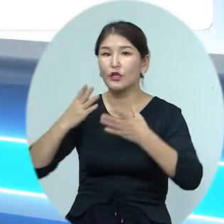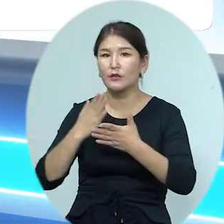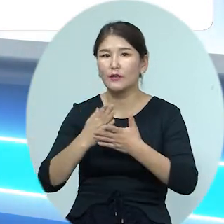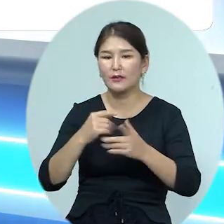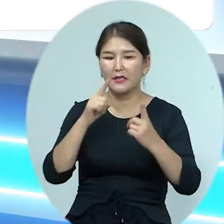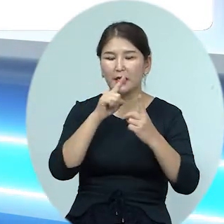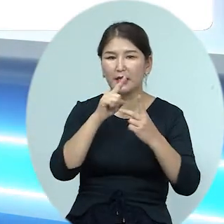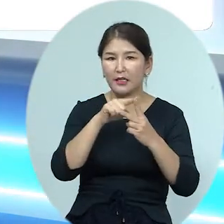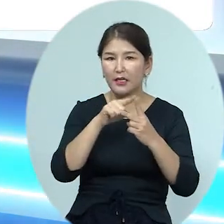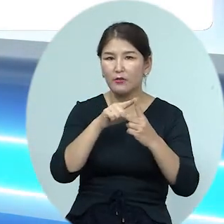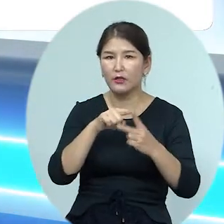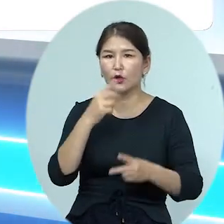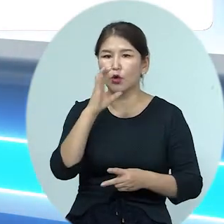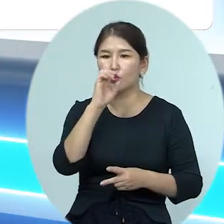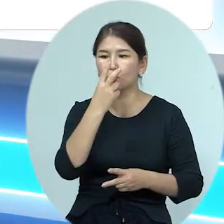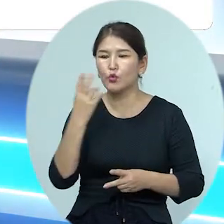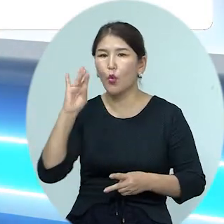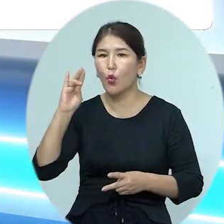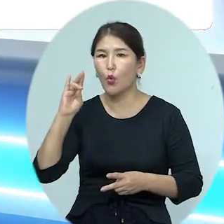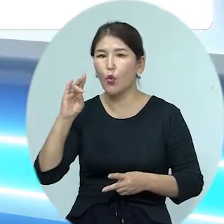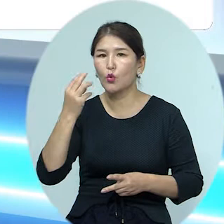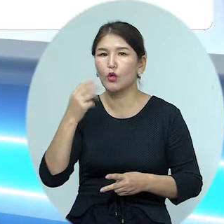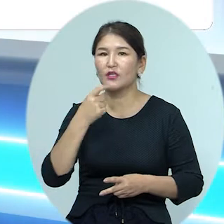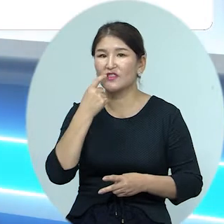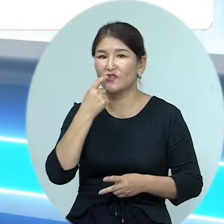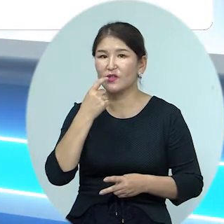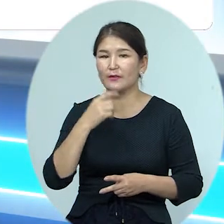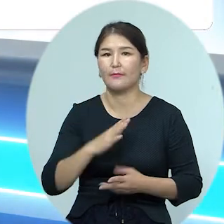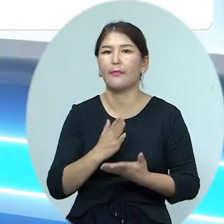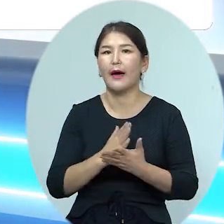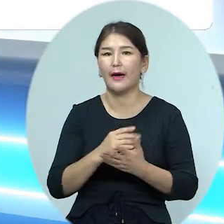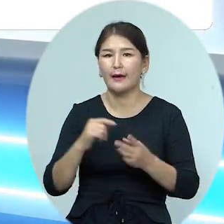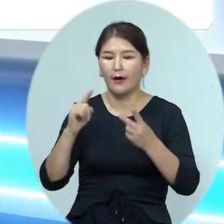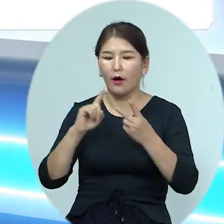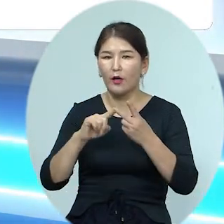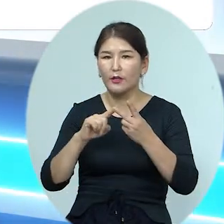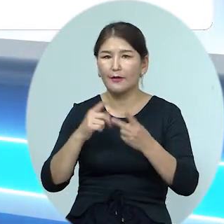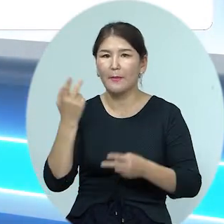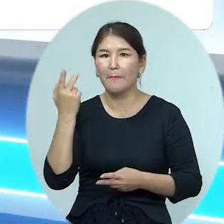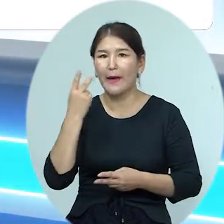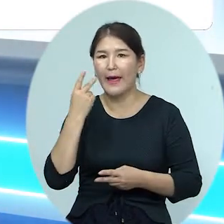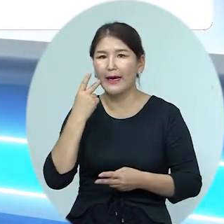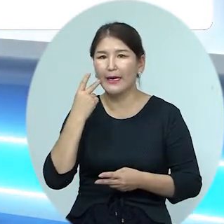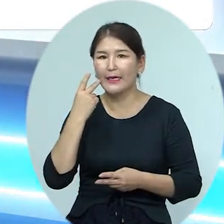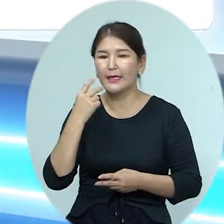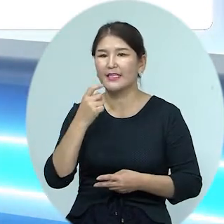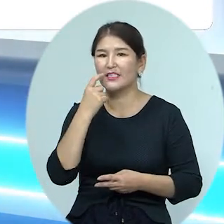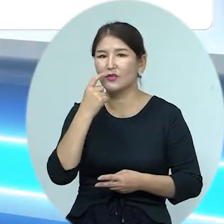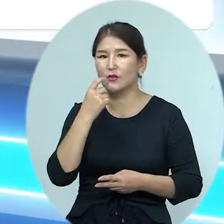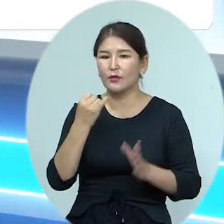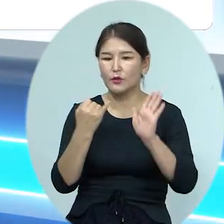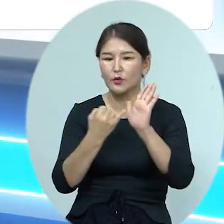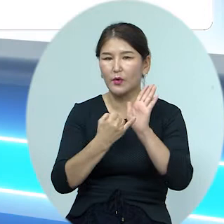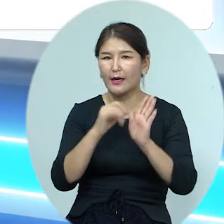шүд буюу хүүхдийг 6 сар орчимтойгоос сүүн шүд хөдөлдөг. Байнгын буюу ясан шүд нь хүүхдийг 6